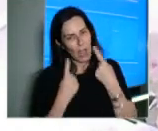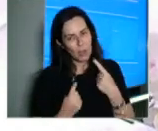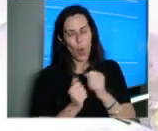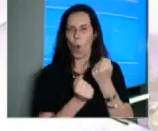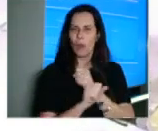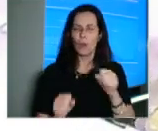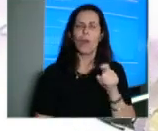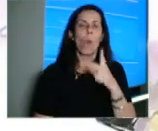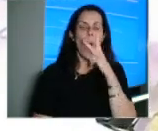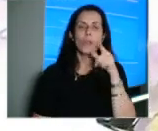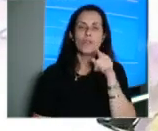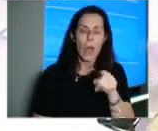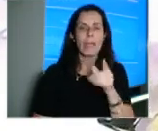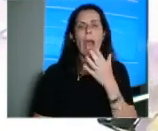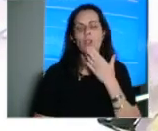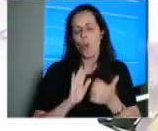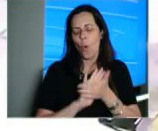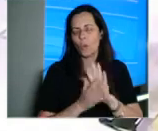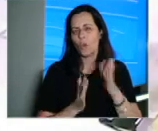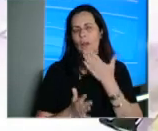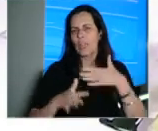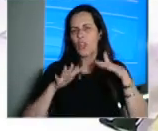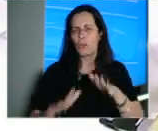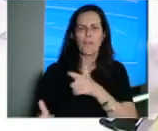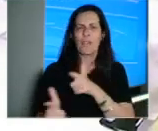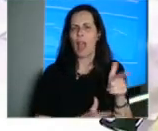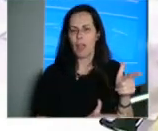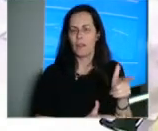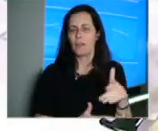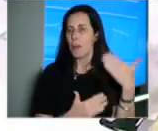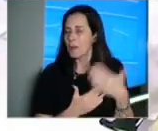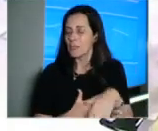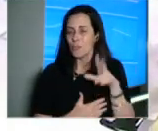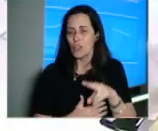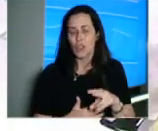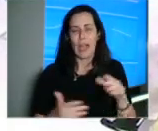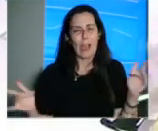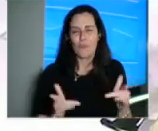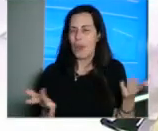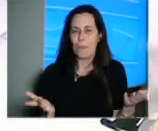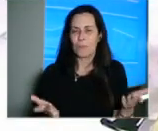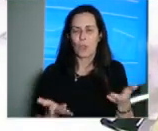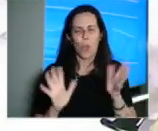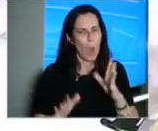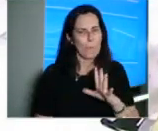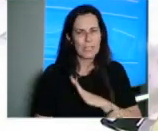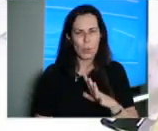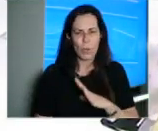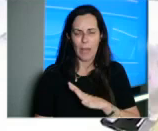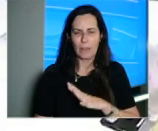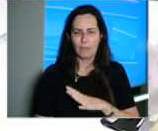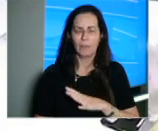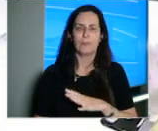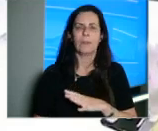או חילוני, הוא ראה שאתה יהודי, הוא היה אנטישמי, הוא הולך וירה בך. בסוף יש לנו אויבים כל כך מסוכנים מחוץ